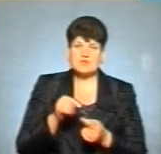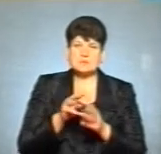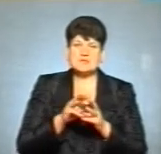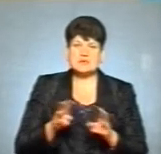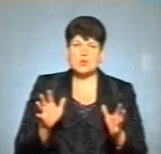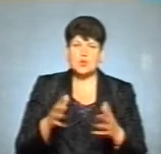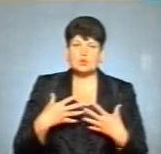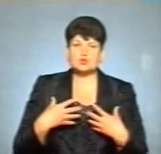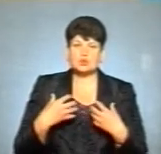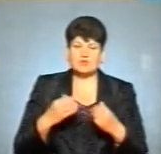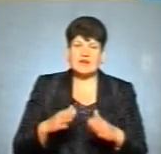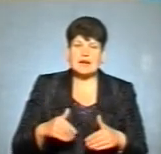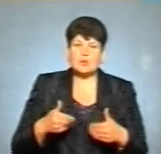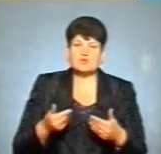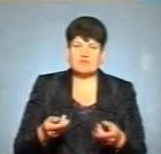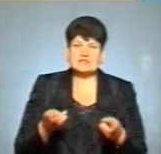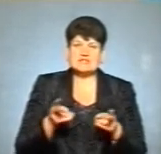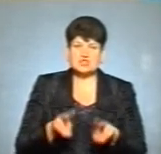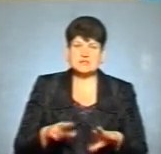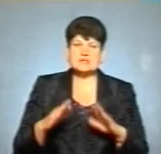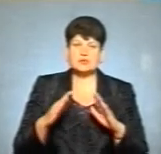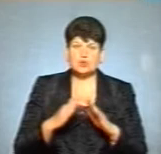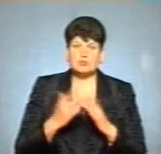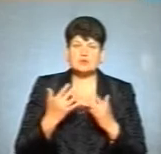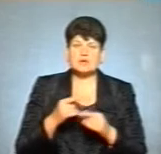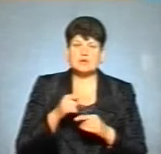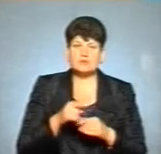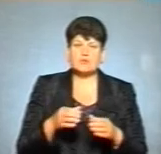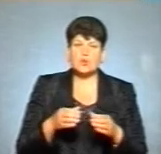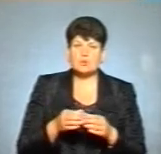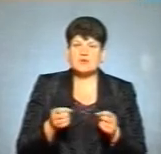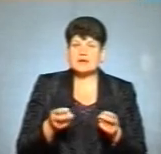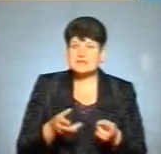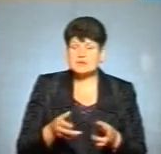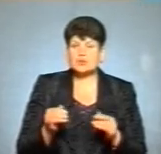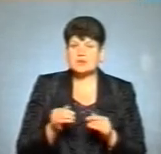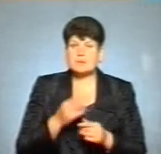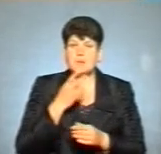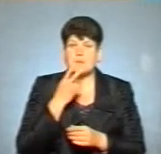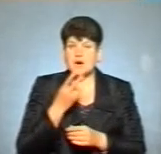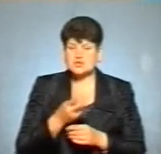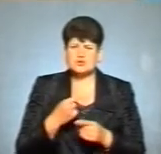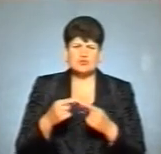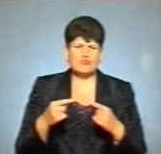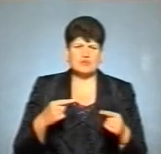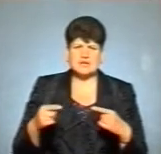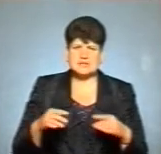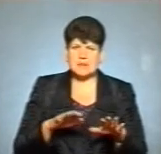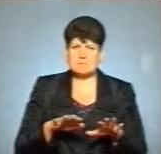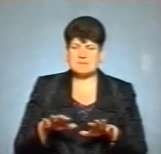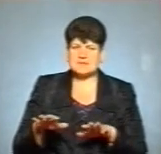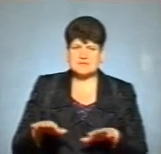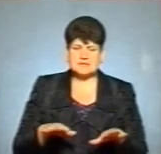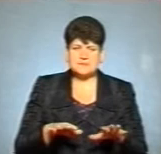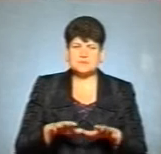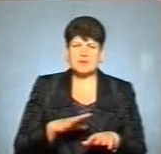здоров'я рекомендувало залишатися вдома, оскільки вони були в групі ризику. Ну і ми дуже часто бачили, що в різних містах створювалися